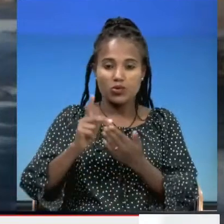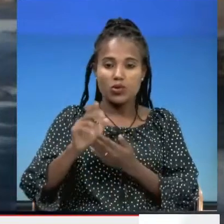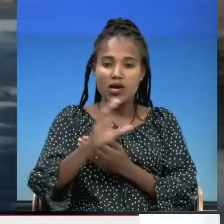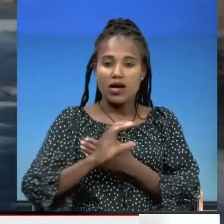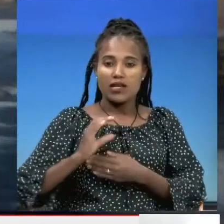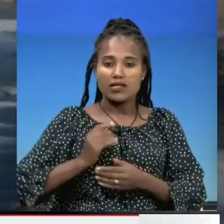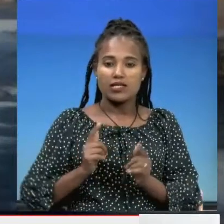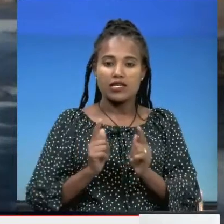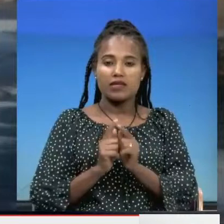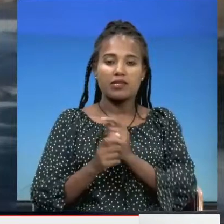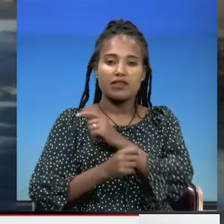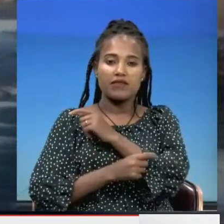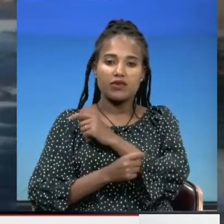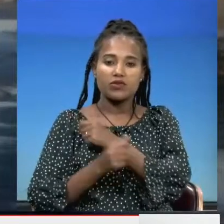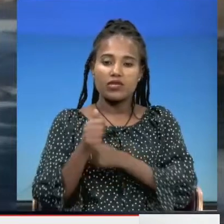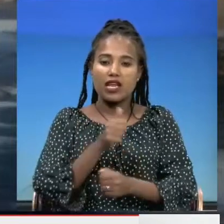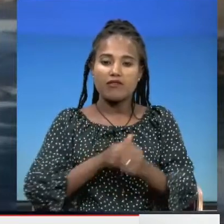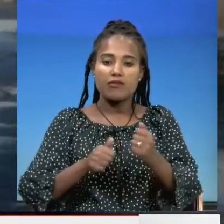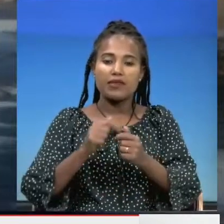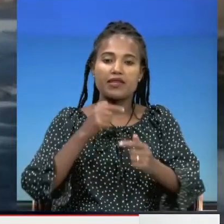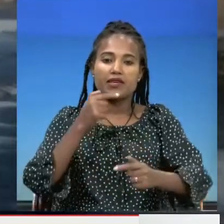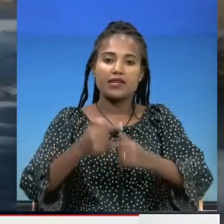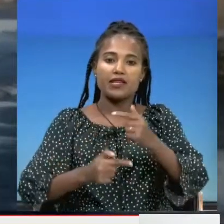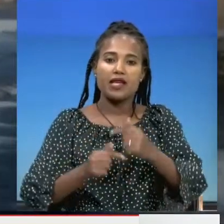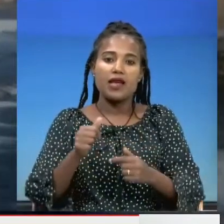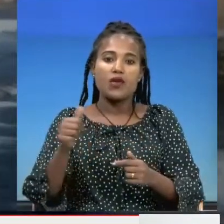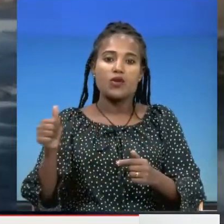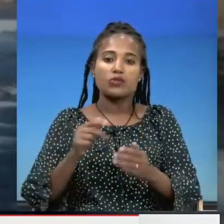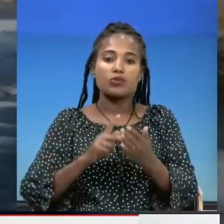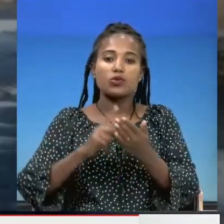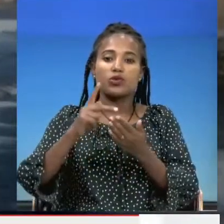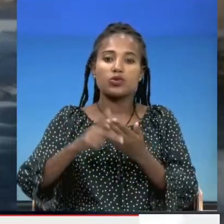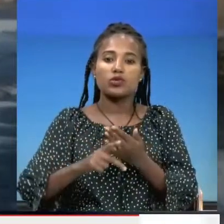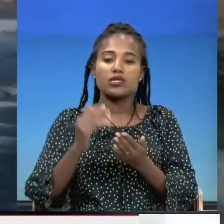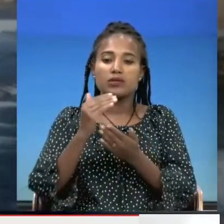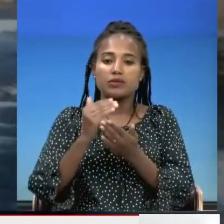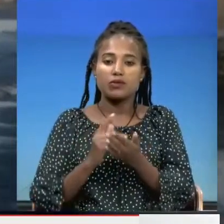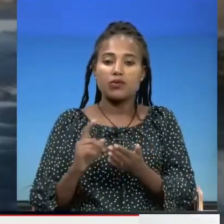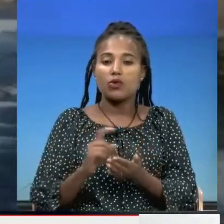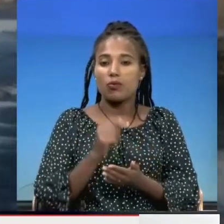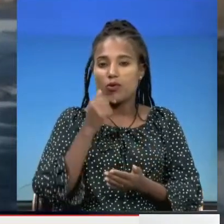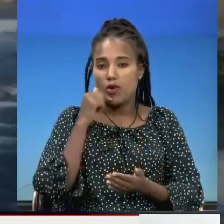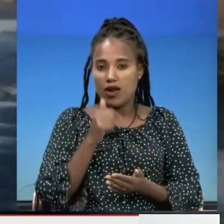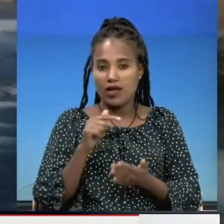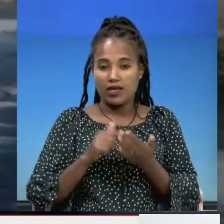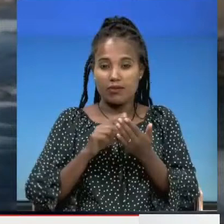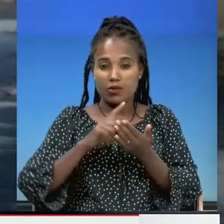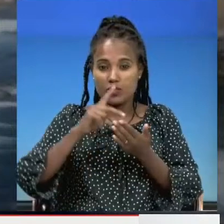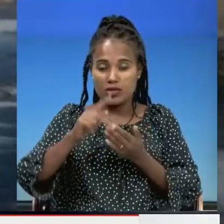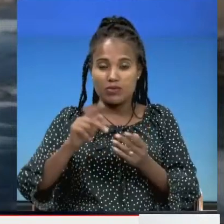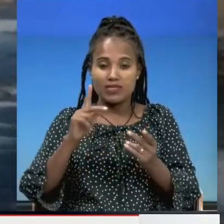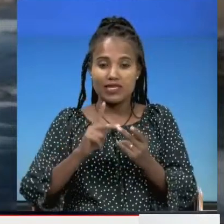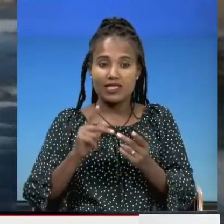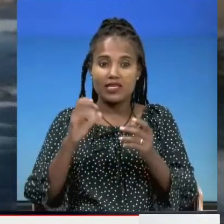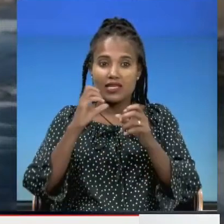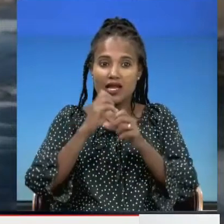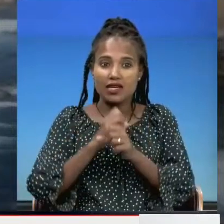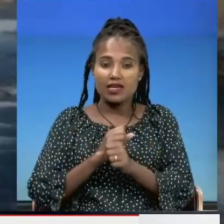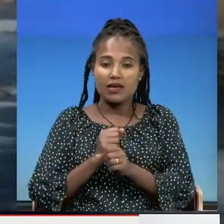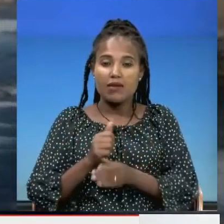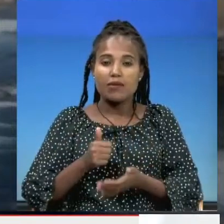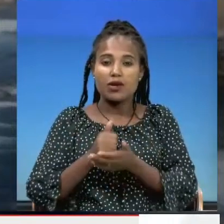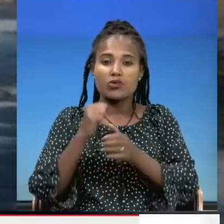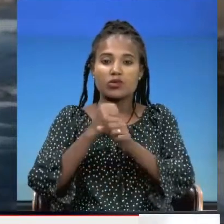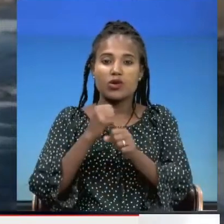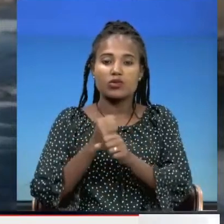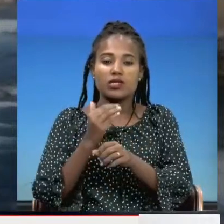አገራችን የገጠሟትን ፈተናዎች ያለፈበት ሂደት ለሌሎች ፕሮጀክቶች ትምህርት የሚሆን ነው ብለዋል። ይህ ፕሮጀክት በስኬት እንዲጠናቀቅ የሚያግዙ